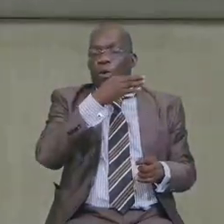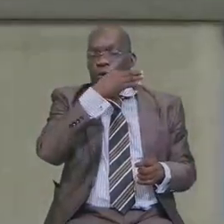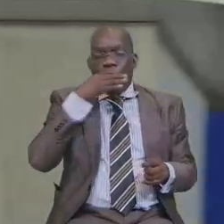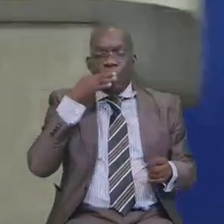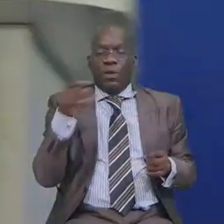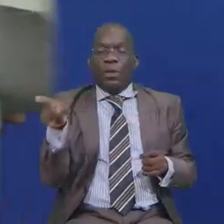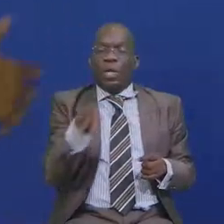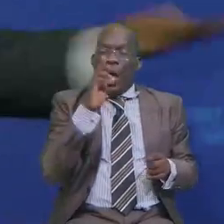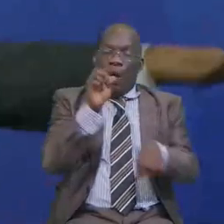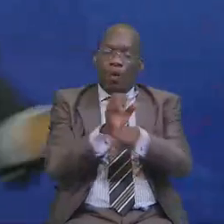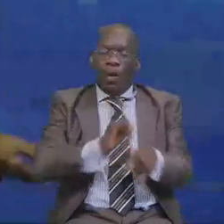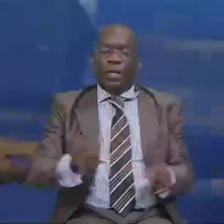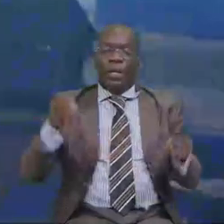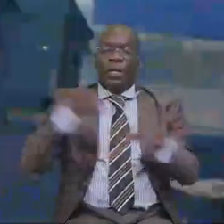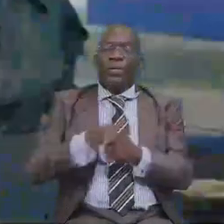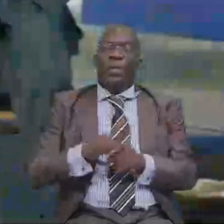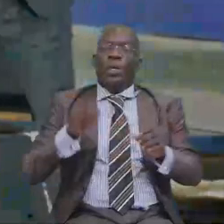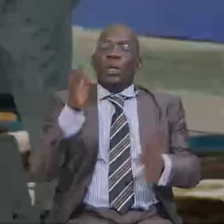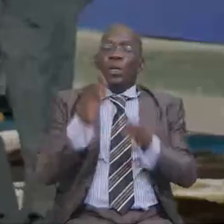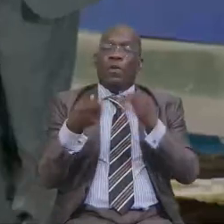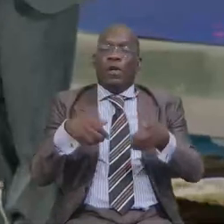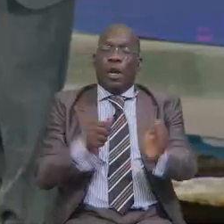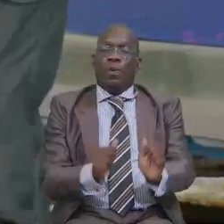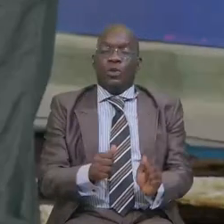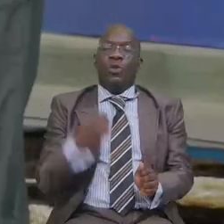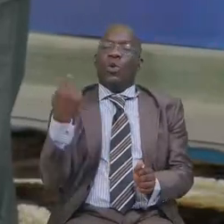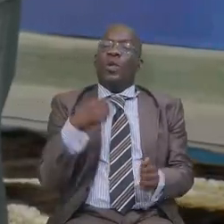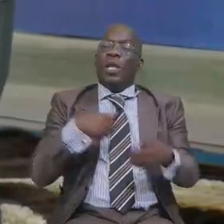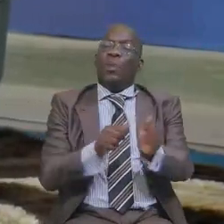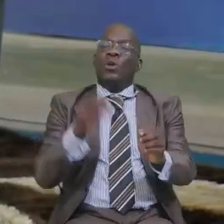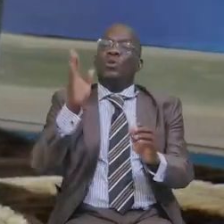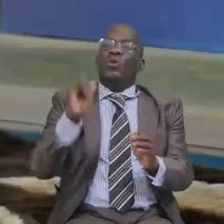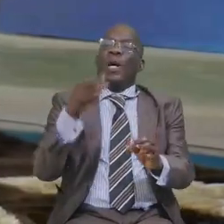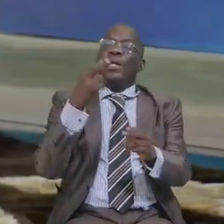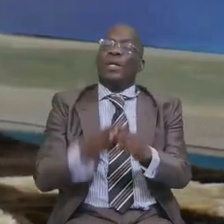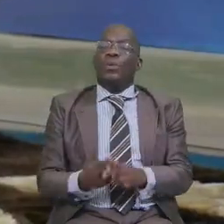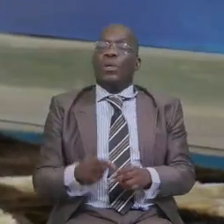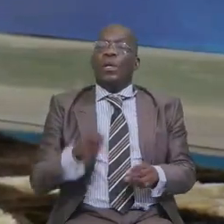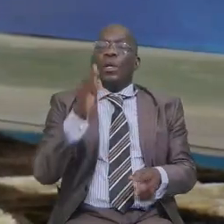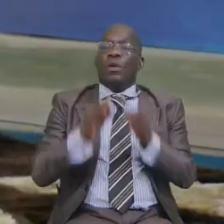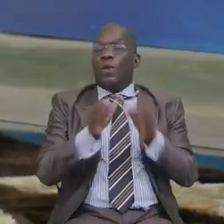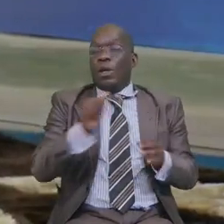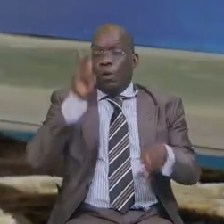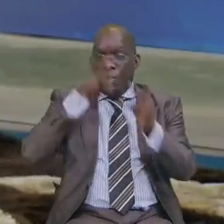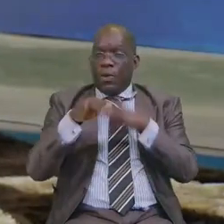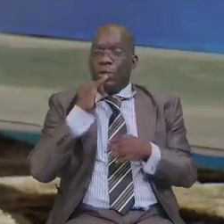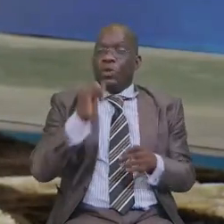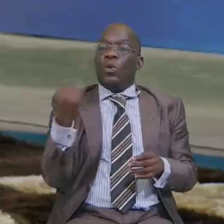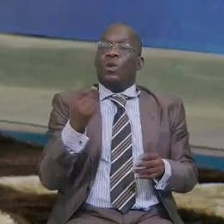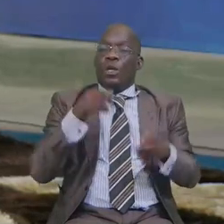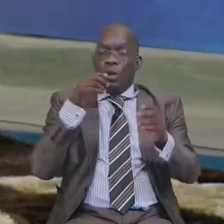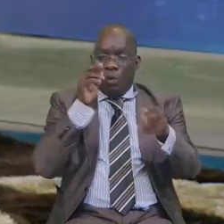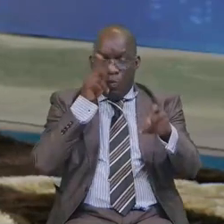cultivent? Si les apôtres, c'est un apôtre de non seulement, si le prophète est un prophète de non seulement,